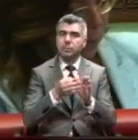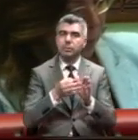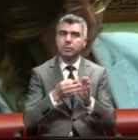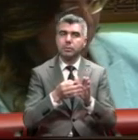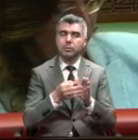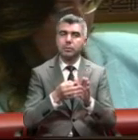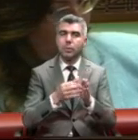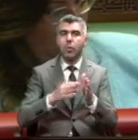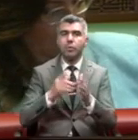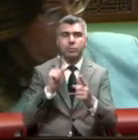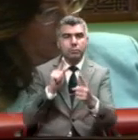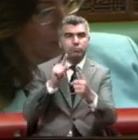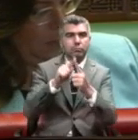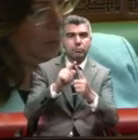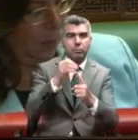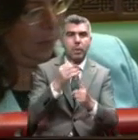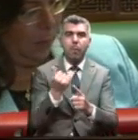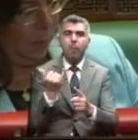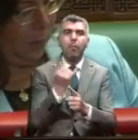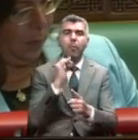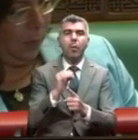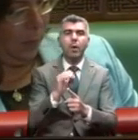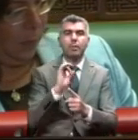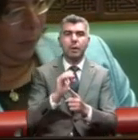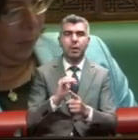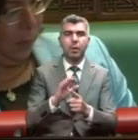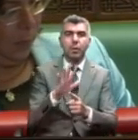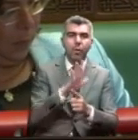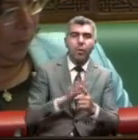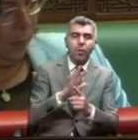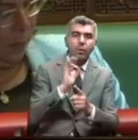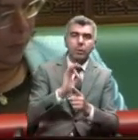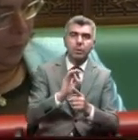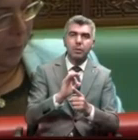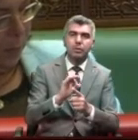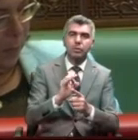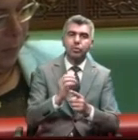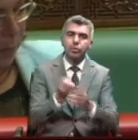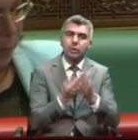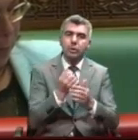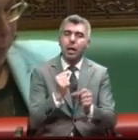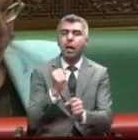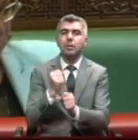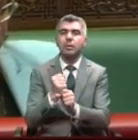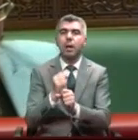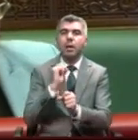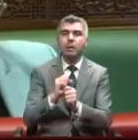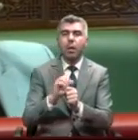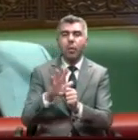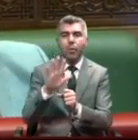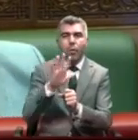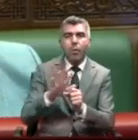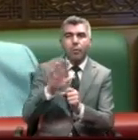وعندها الهدف الاساسي ديالها هو ام المعارك خلق فرص الشغل لائقه